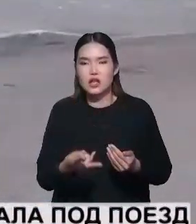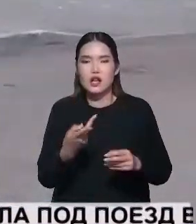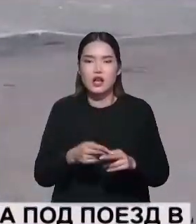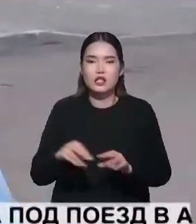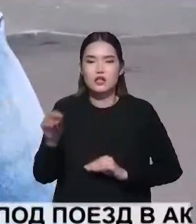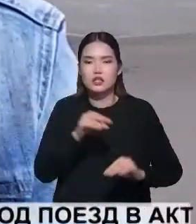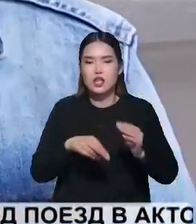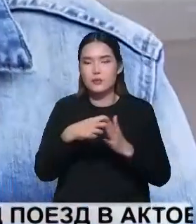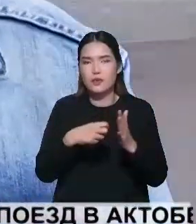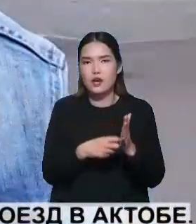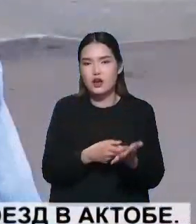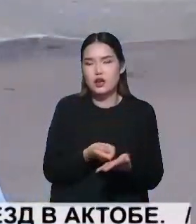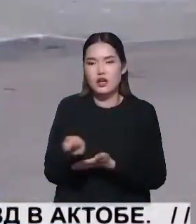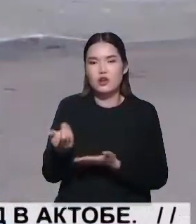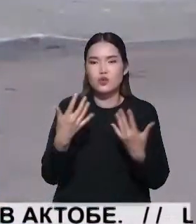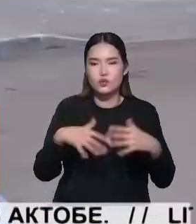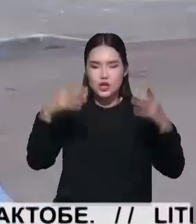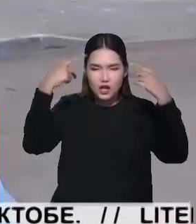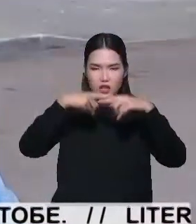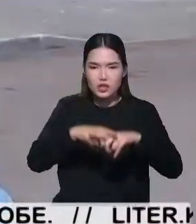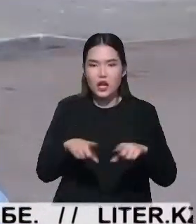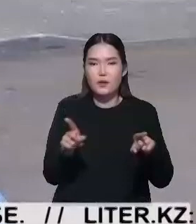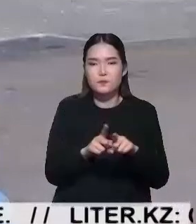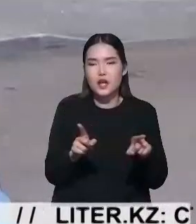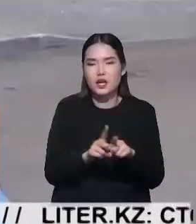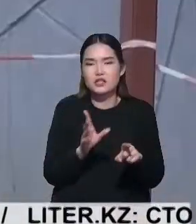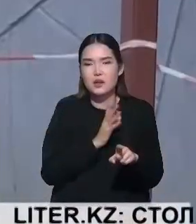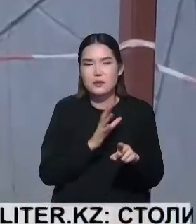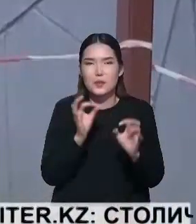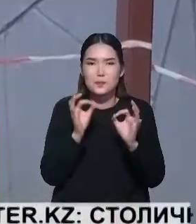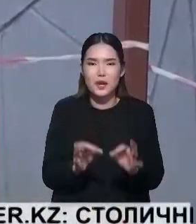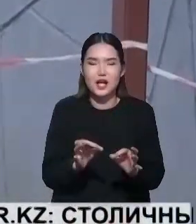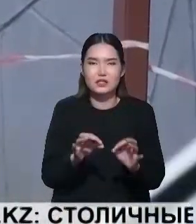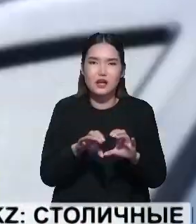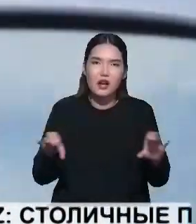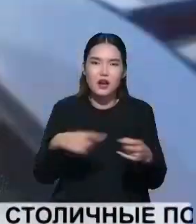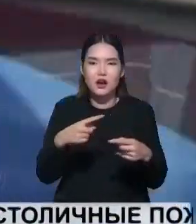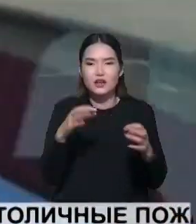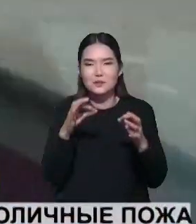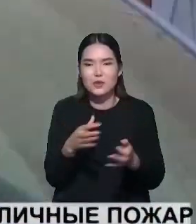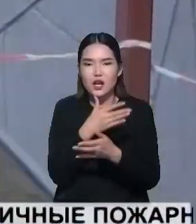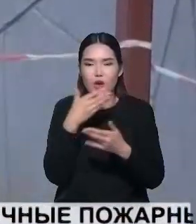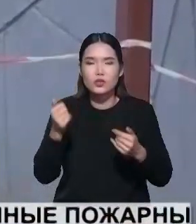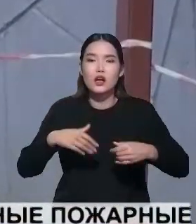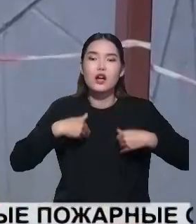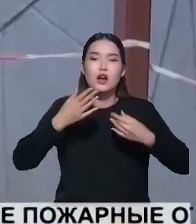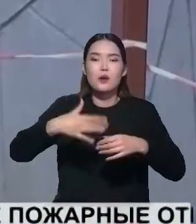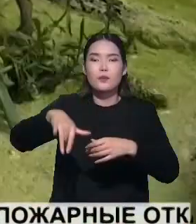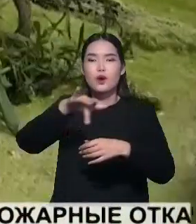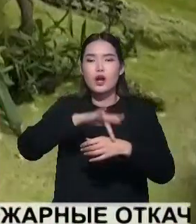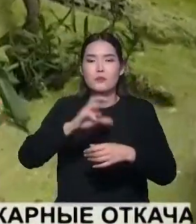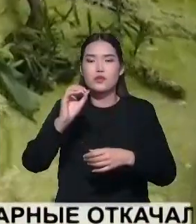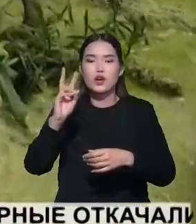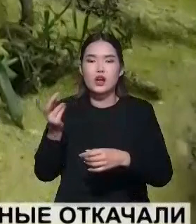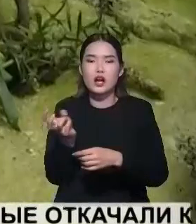составляющая при строительстве. То есть технология, скорее всего, была не соблюдена. Однако приехавшие на место представители городского отдела ЖКХ